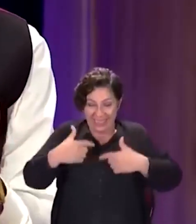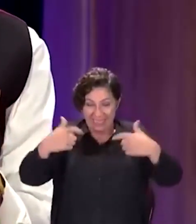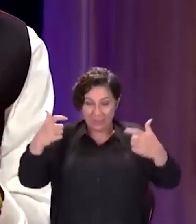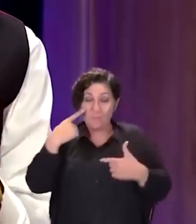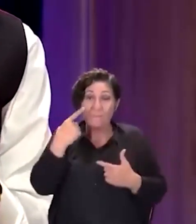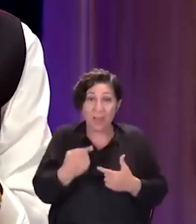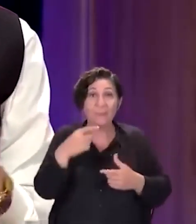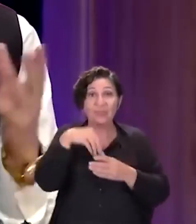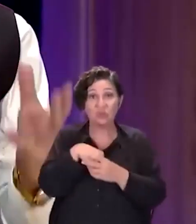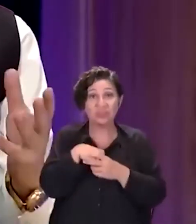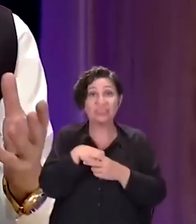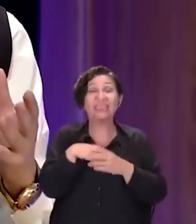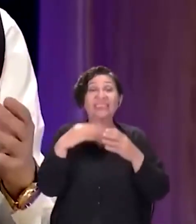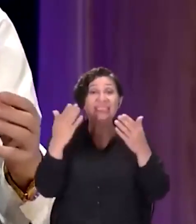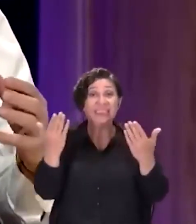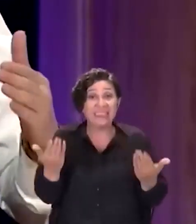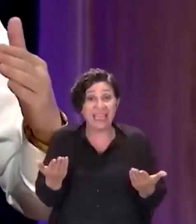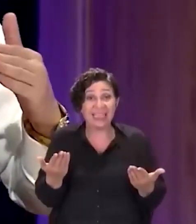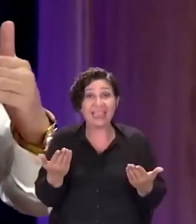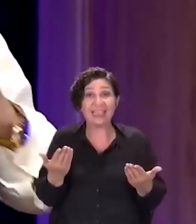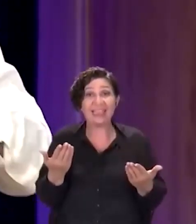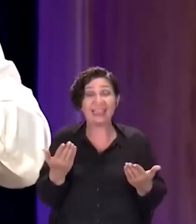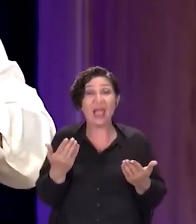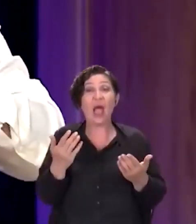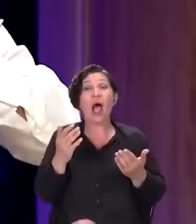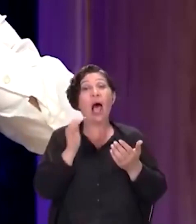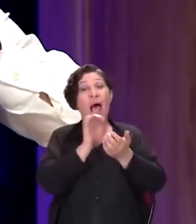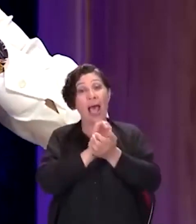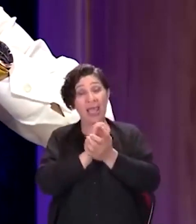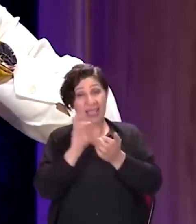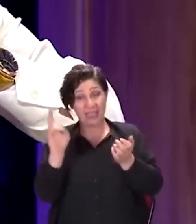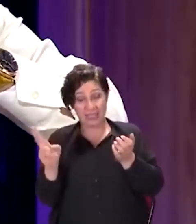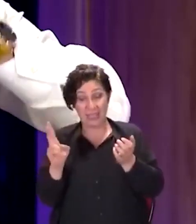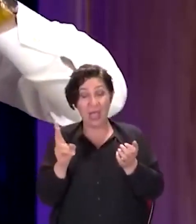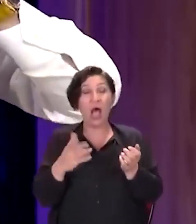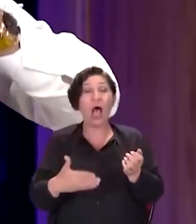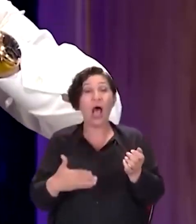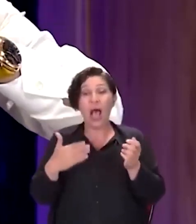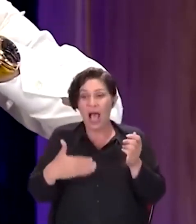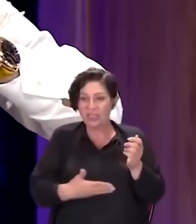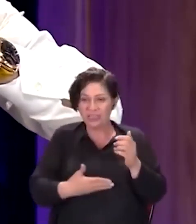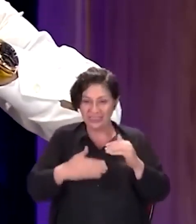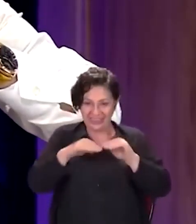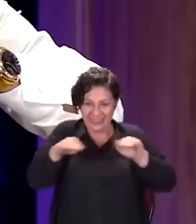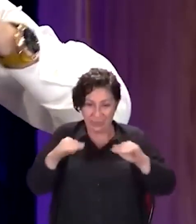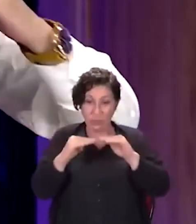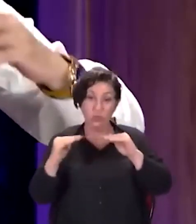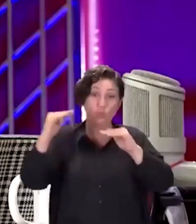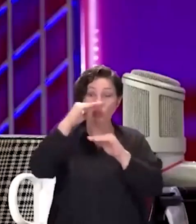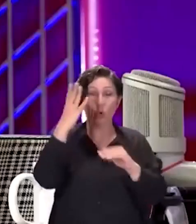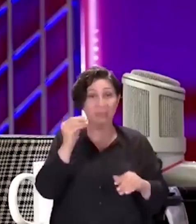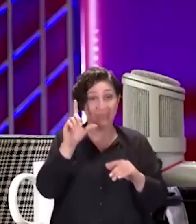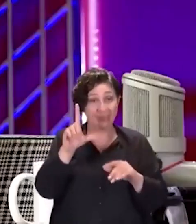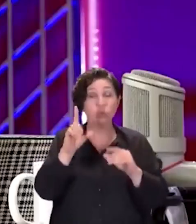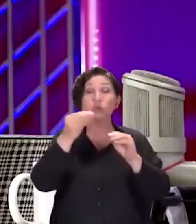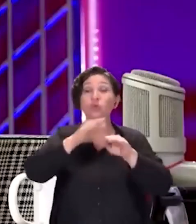gelişime bakabilmek için zaten ailenin açlık sınırının üstüne çıkması,